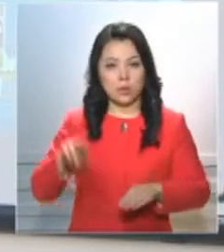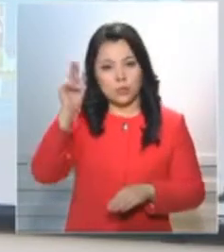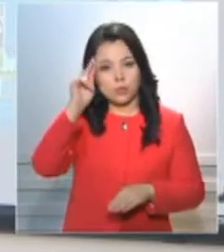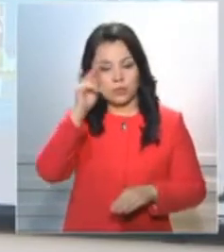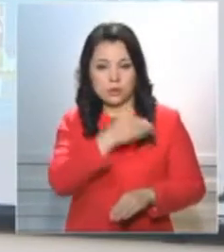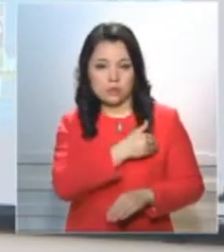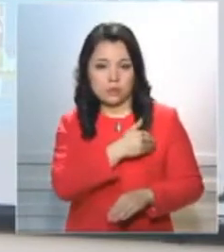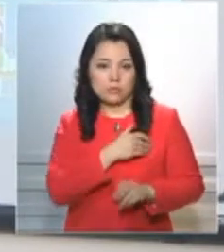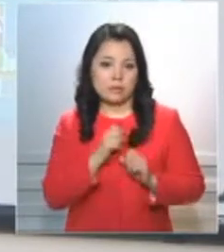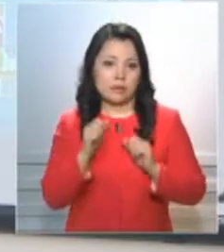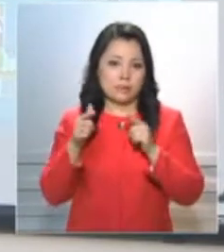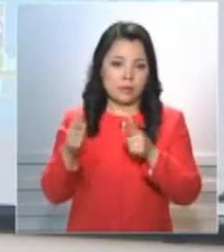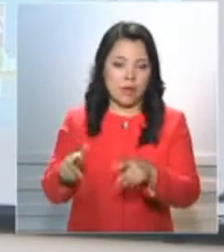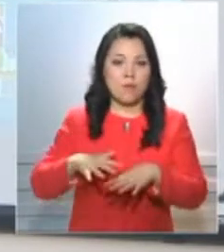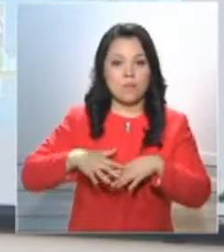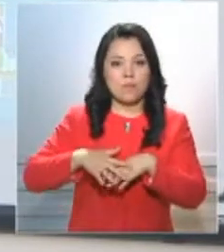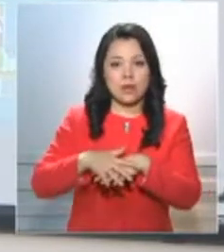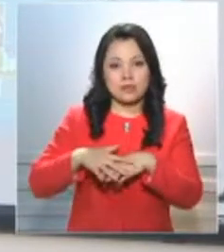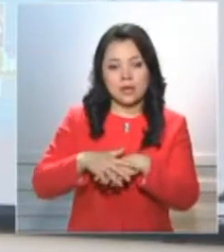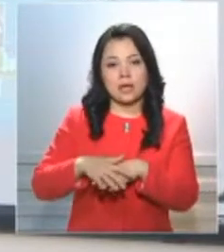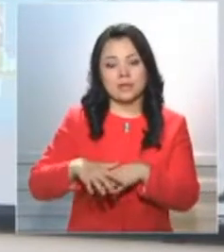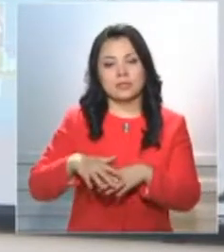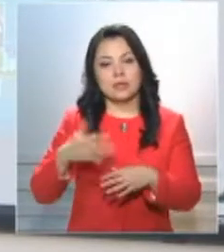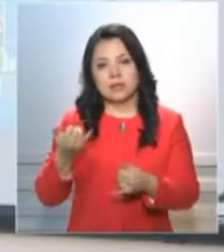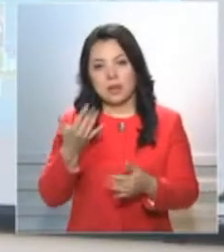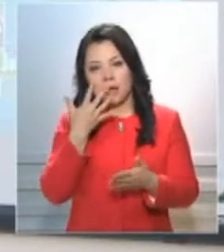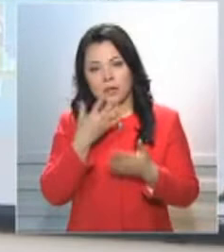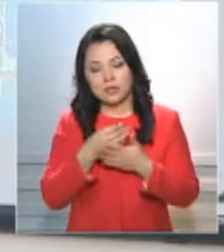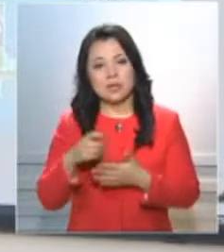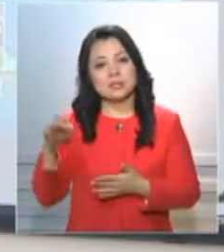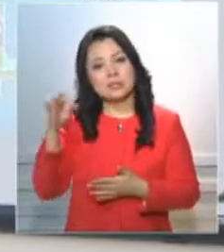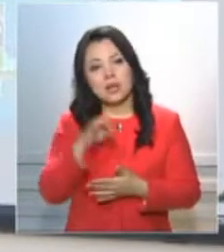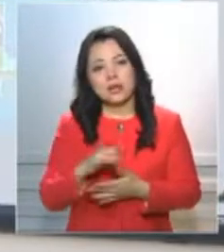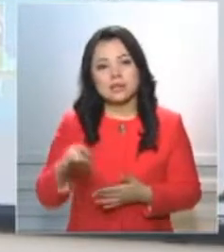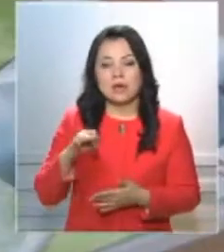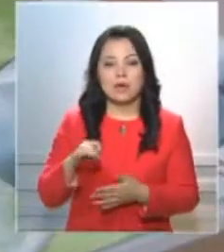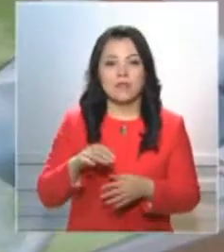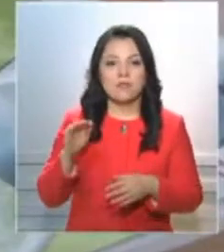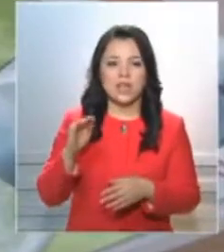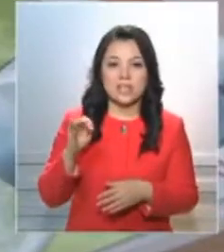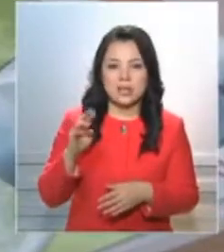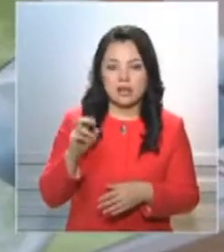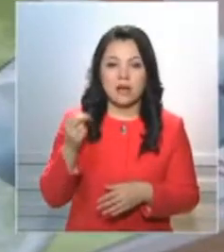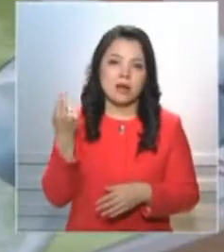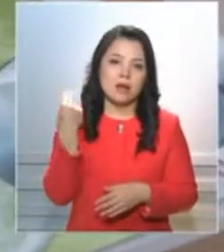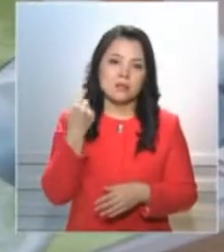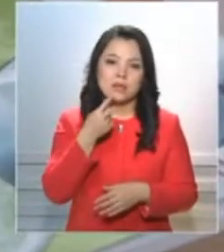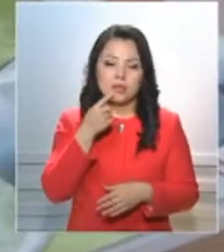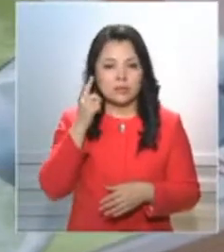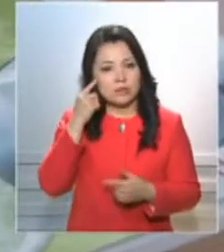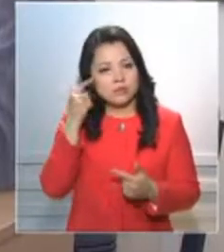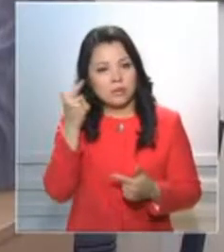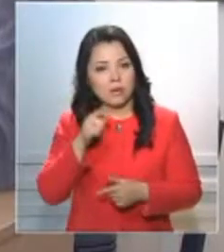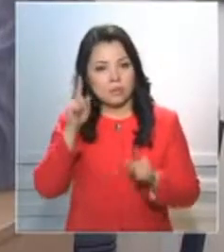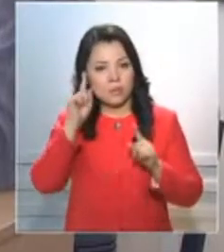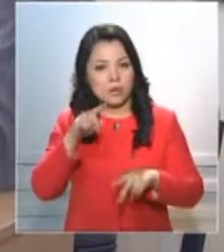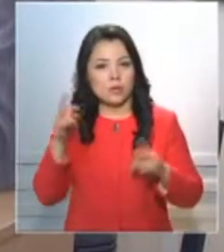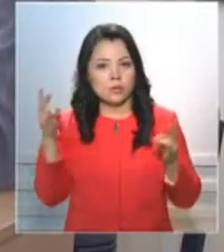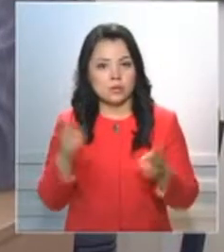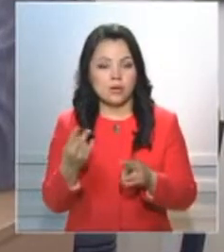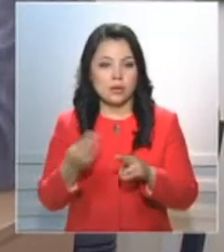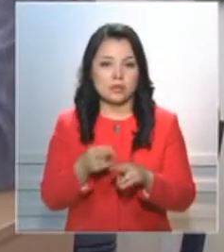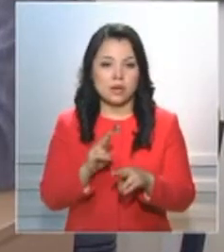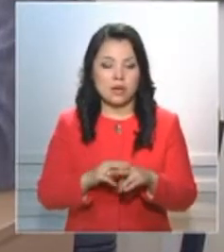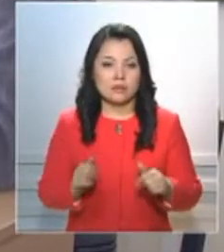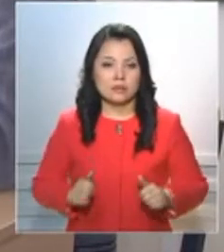жалпы математика, тарих жағынан, физика жақтарынан ағылшын тілінде білу қажет. Гимназия қабырғасында жаңа жүйе бойынша білім